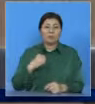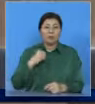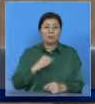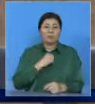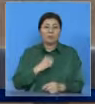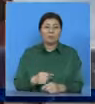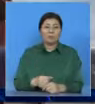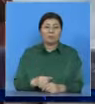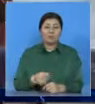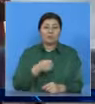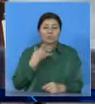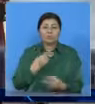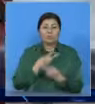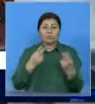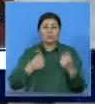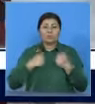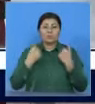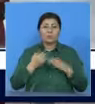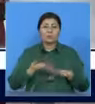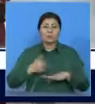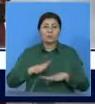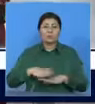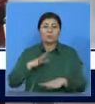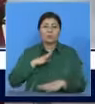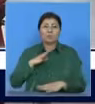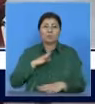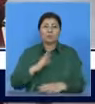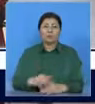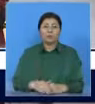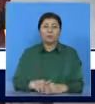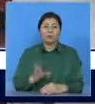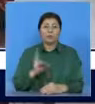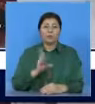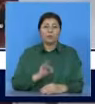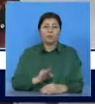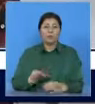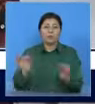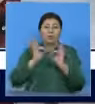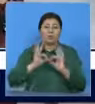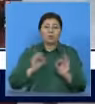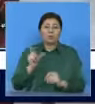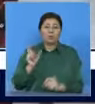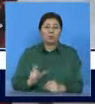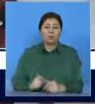қоюға тырысасың. Әрине қиыншылықтар болды, бірақ енді өнер адамы болғандықтан,